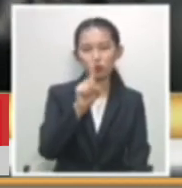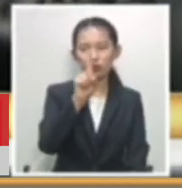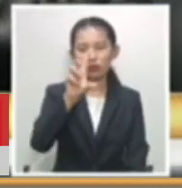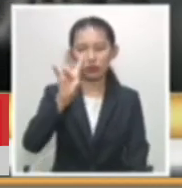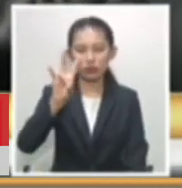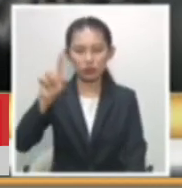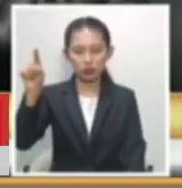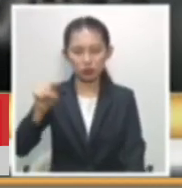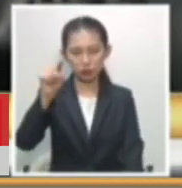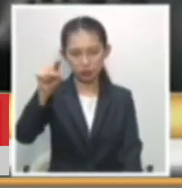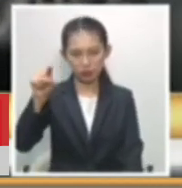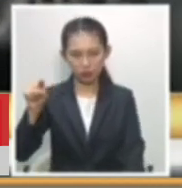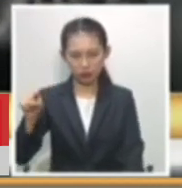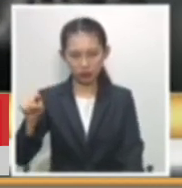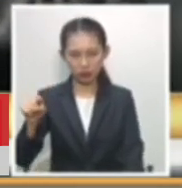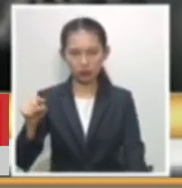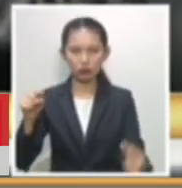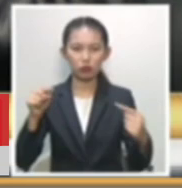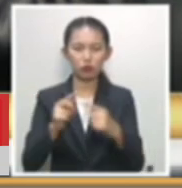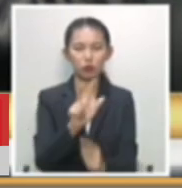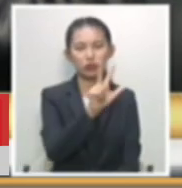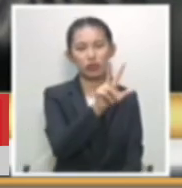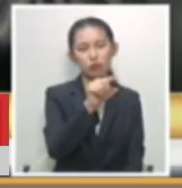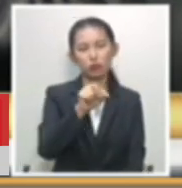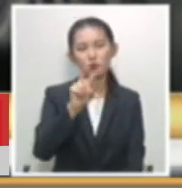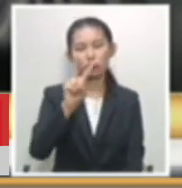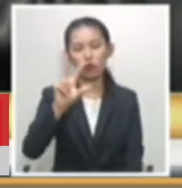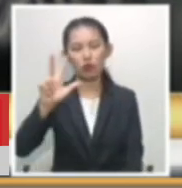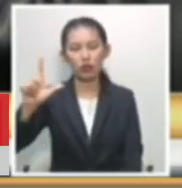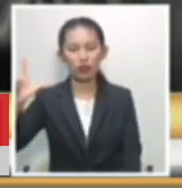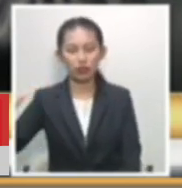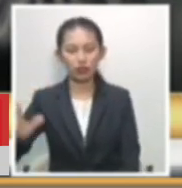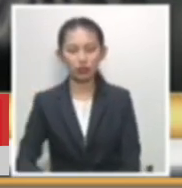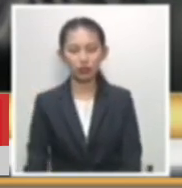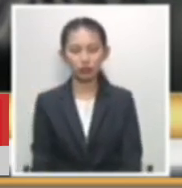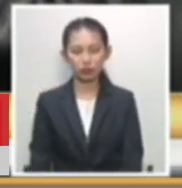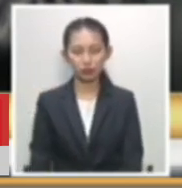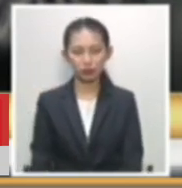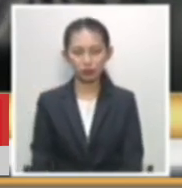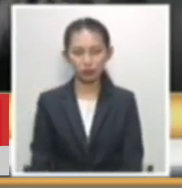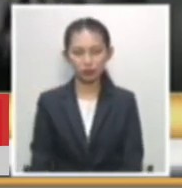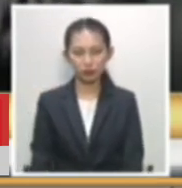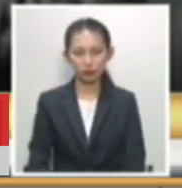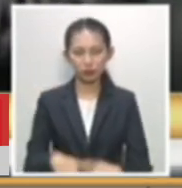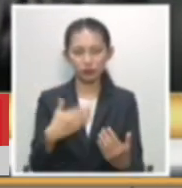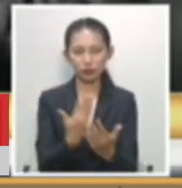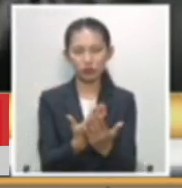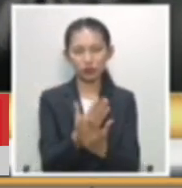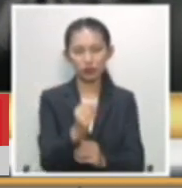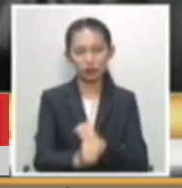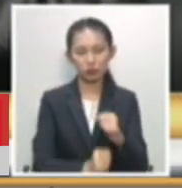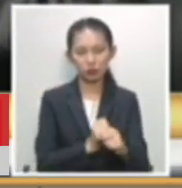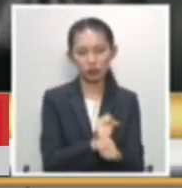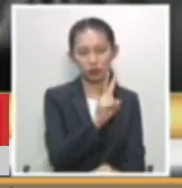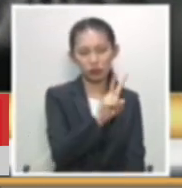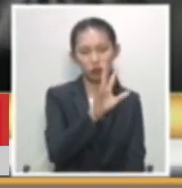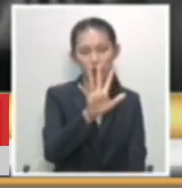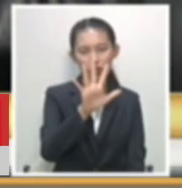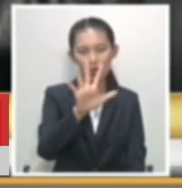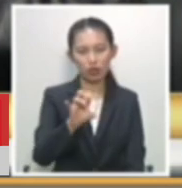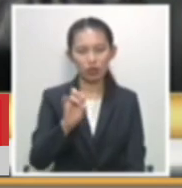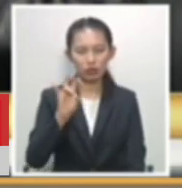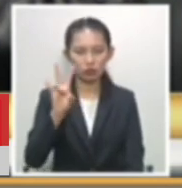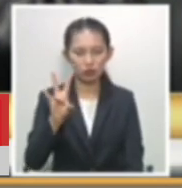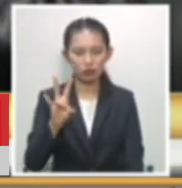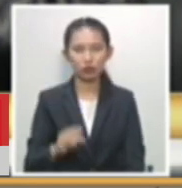0.17% ของ 3.2 ล้านล้านบาทงบประมาณปี 2557ก่อนรัฐประห